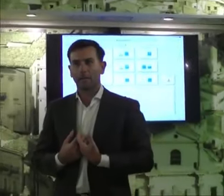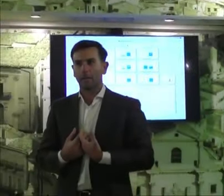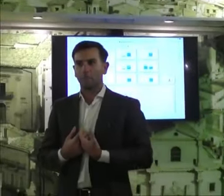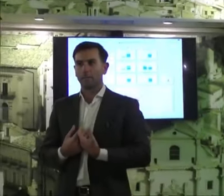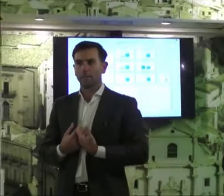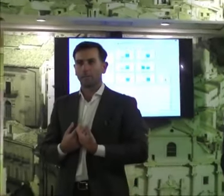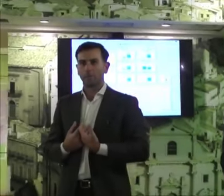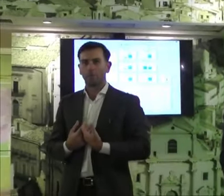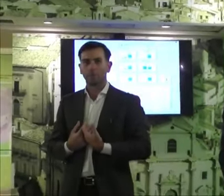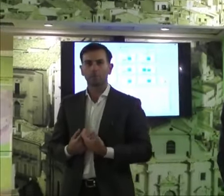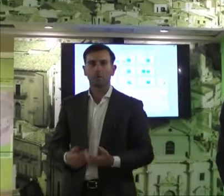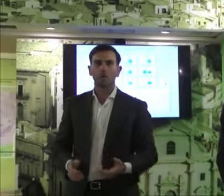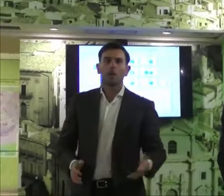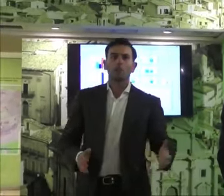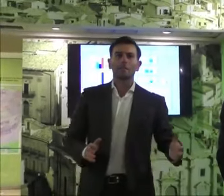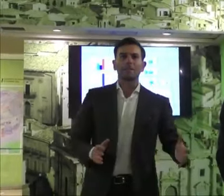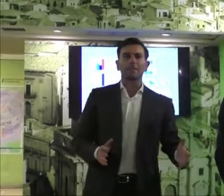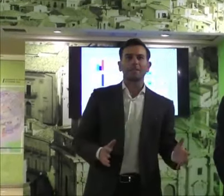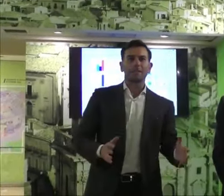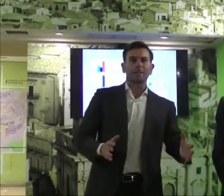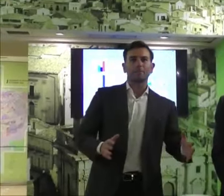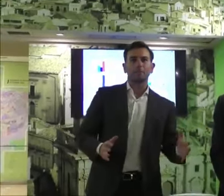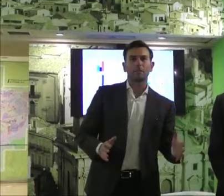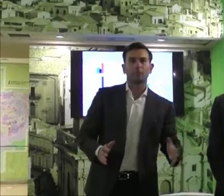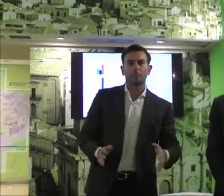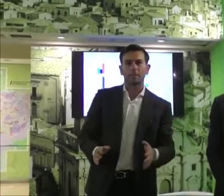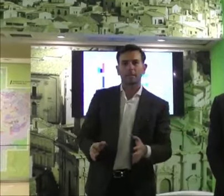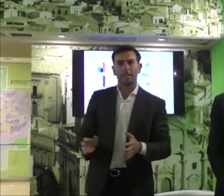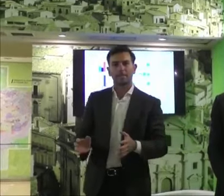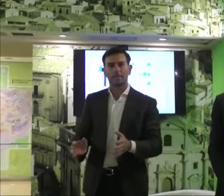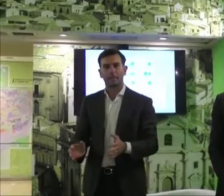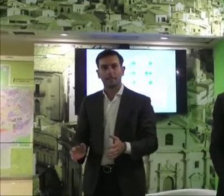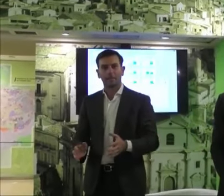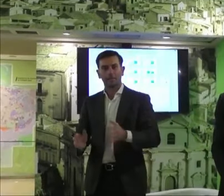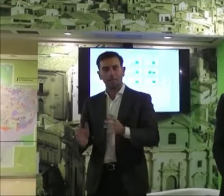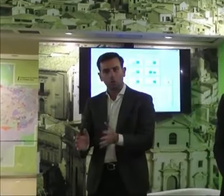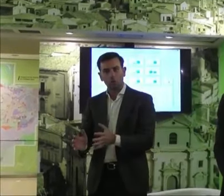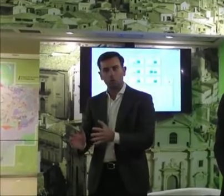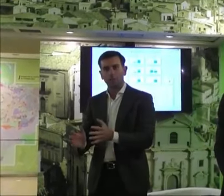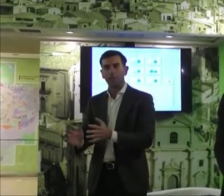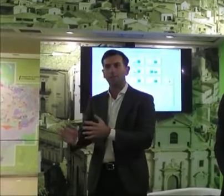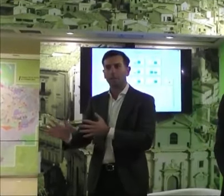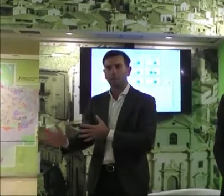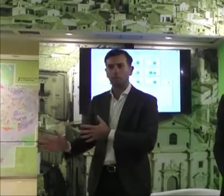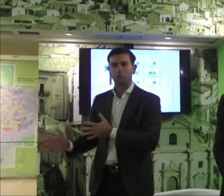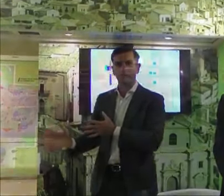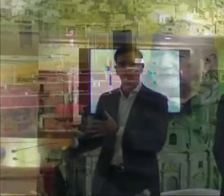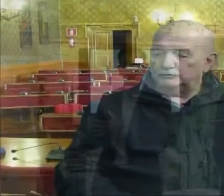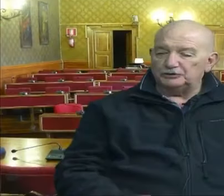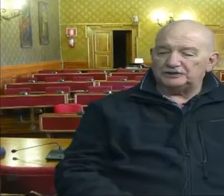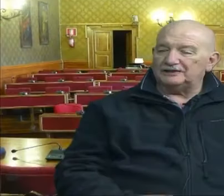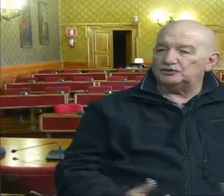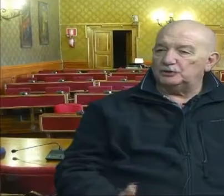un terzo polo delle opposizioni compatte contro il sindaco con personaggi di scarso rilievo, scarso